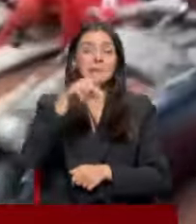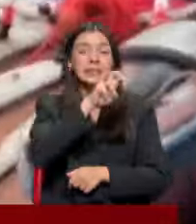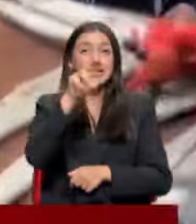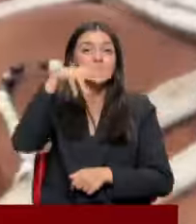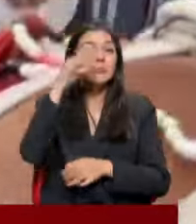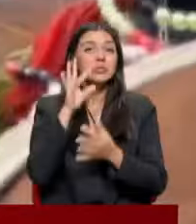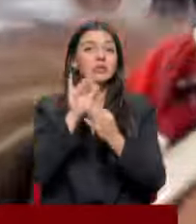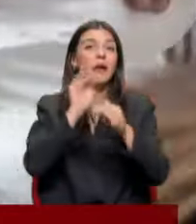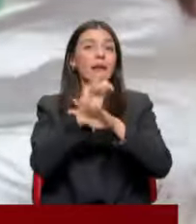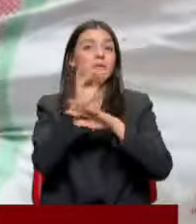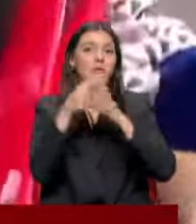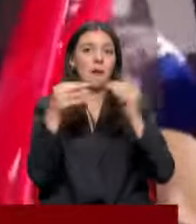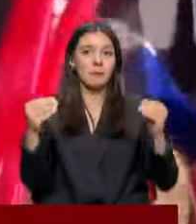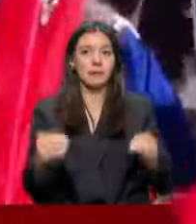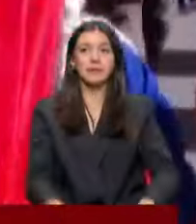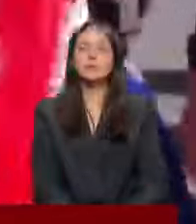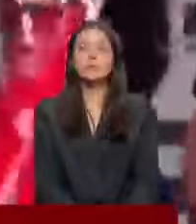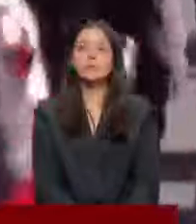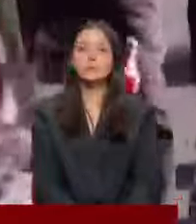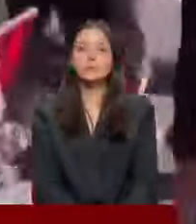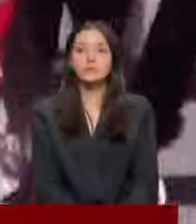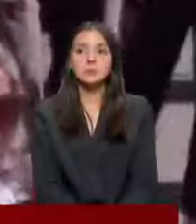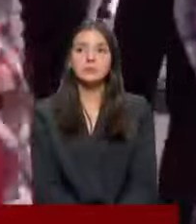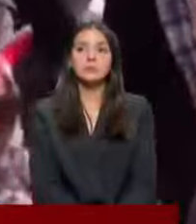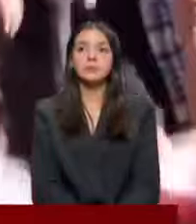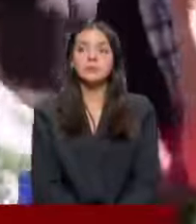41.870 kişi hayatını kaybetti.